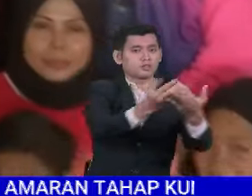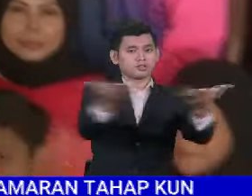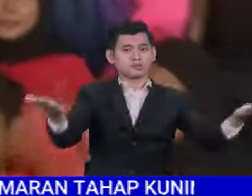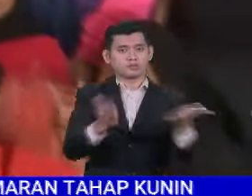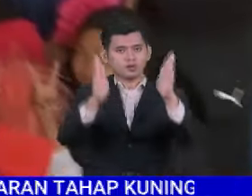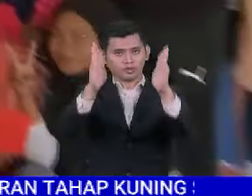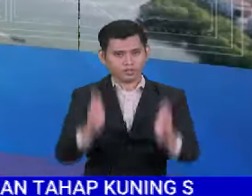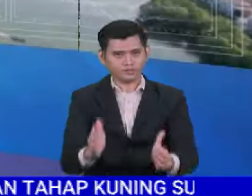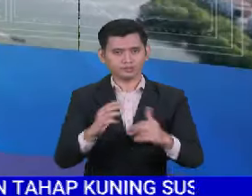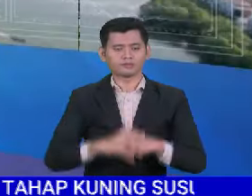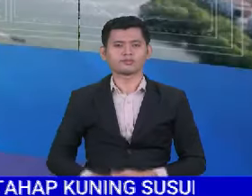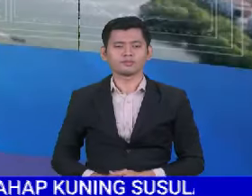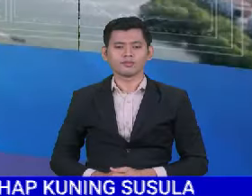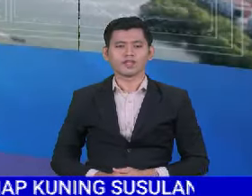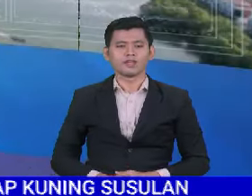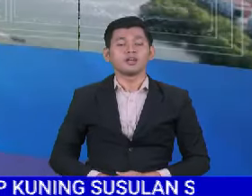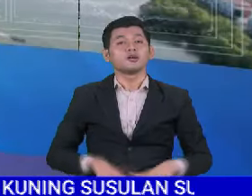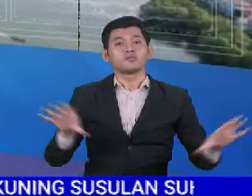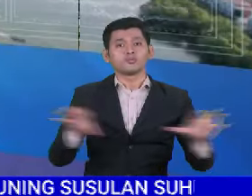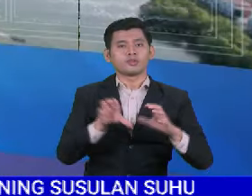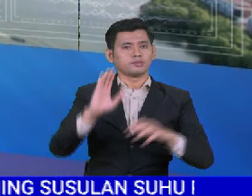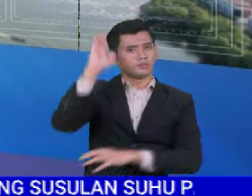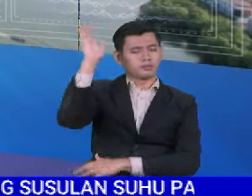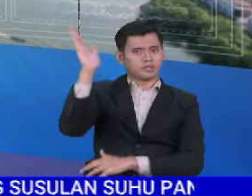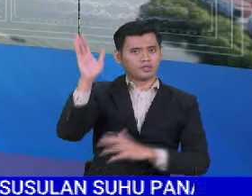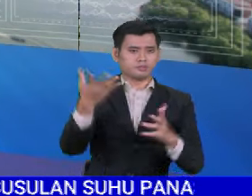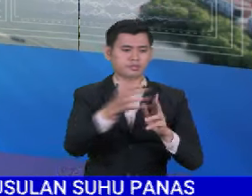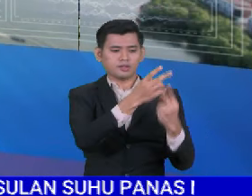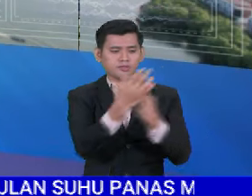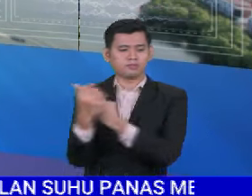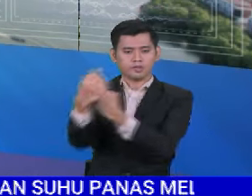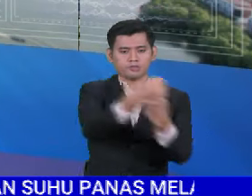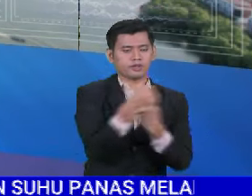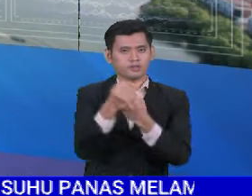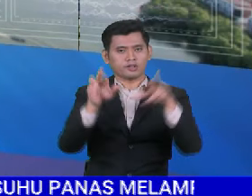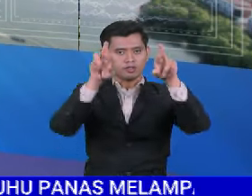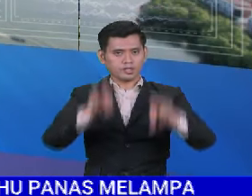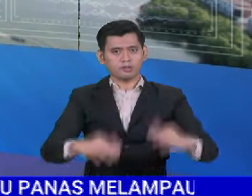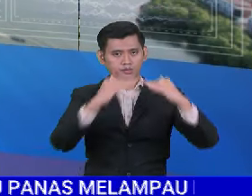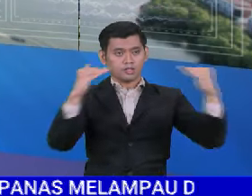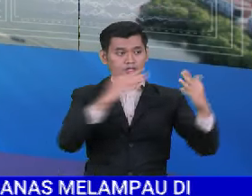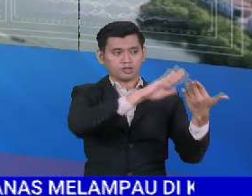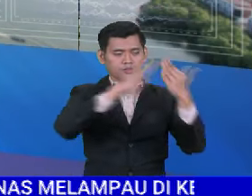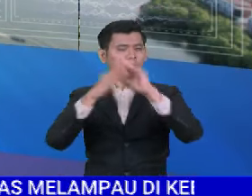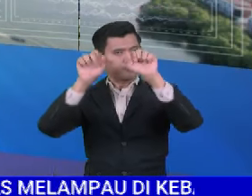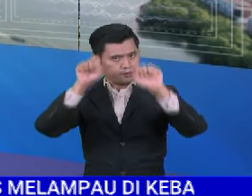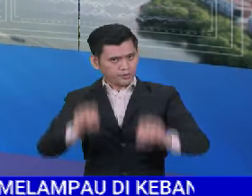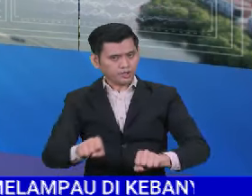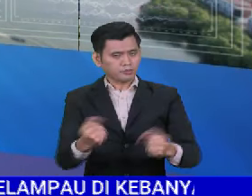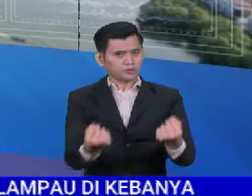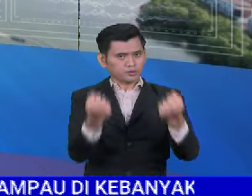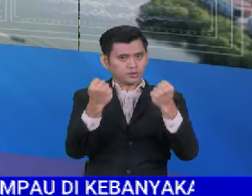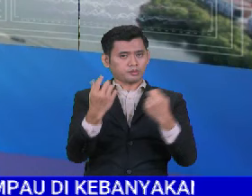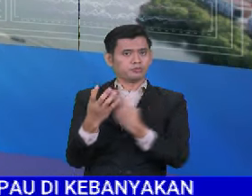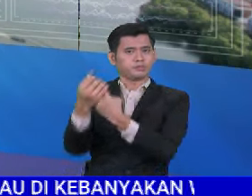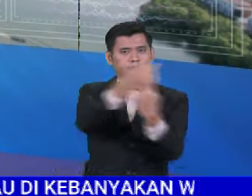sesama Hai penghancuran Carnival perpaduan rakyat diperingkat community bukan sahaja mampu mengukuhkan